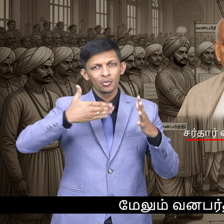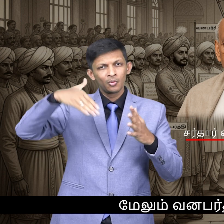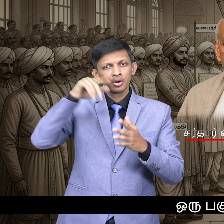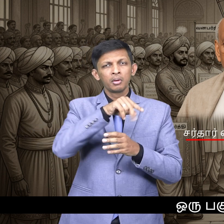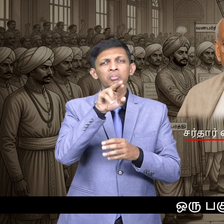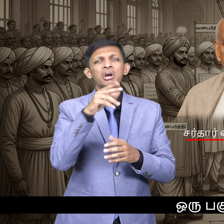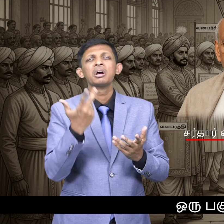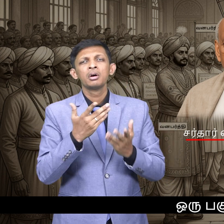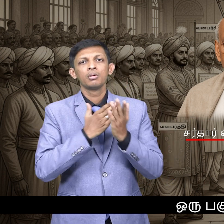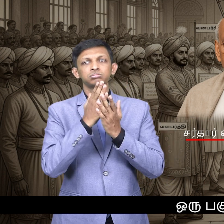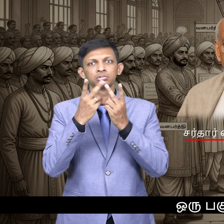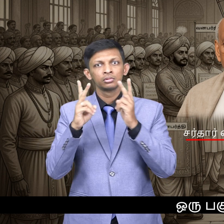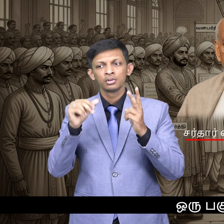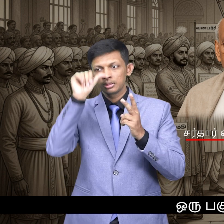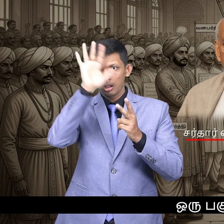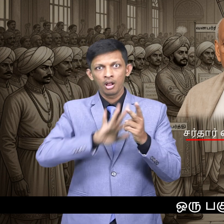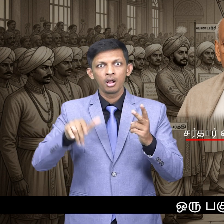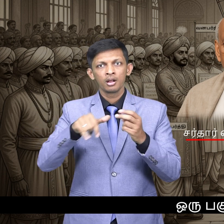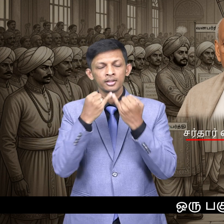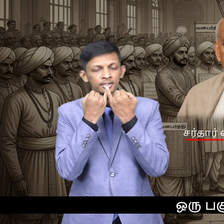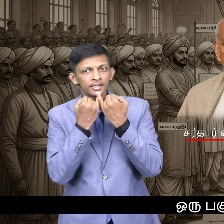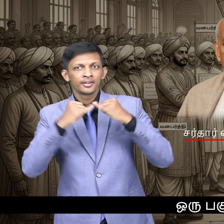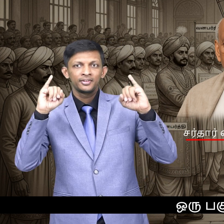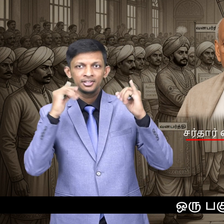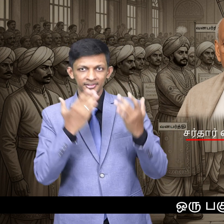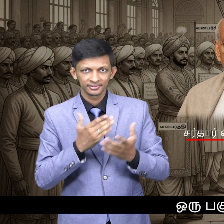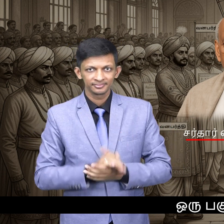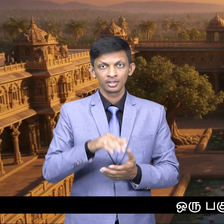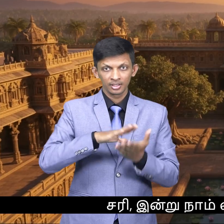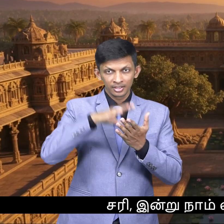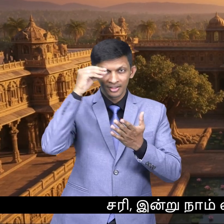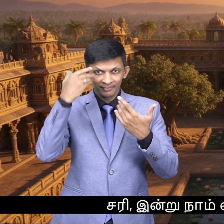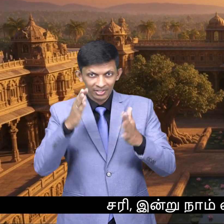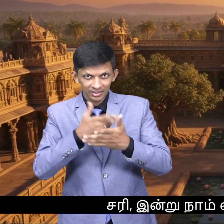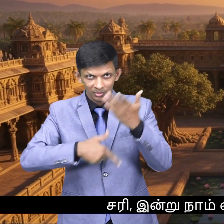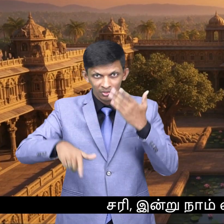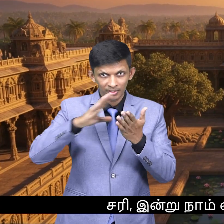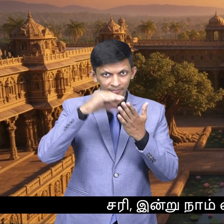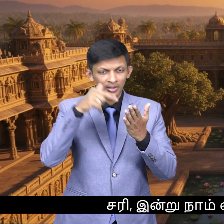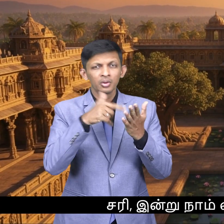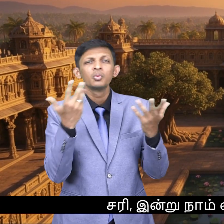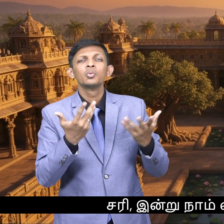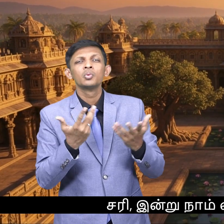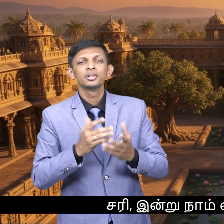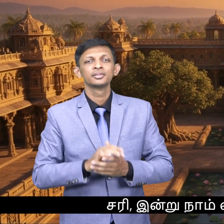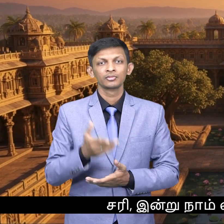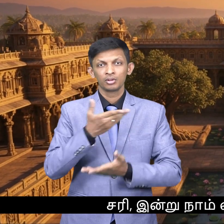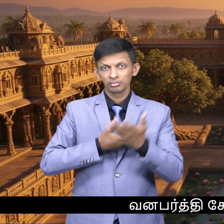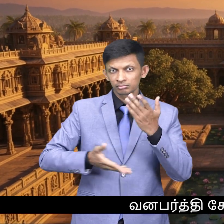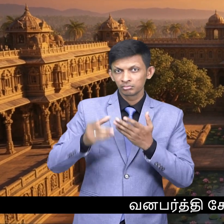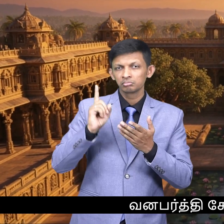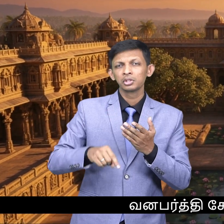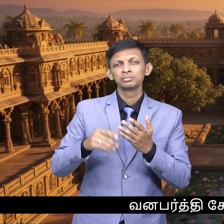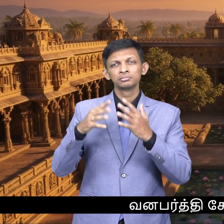மேலும் வனப்பர்த்தி சுதந்திர இந்தியாவின் ஒரு பகுதியாக மாறியது. சரி, இன்று நாம் என்ன